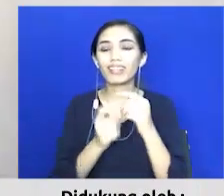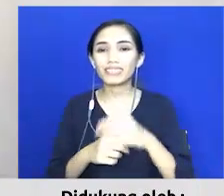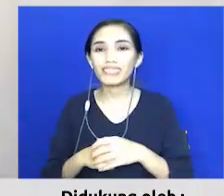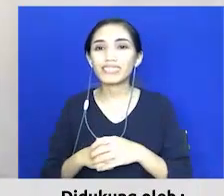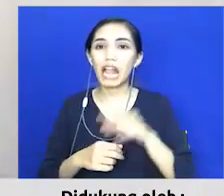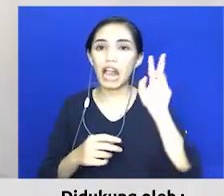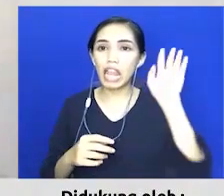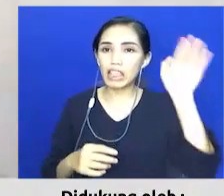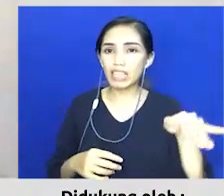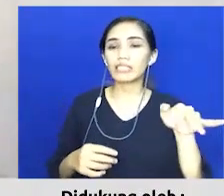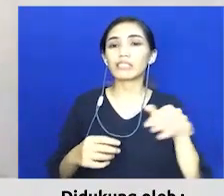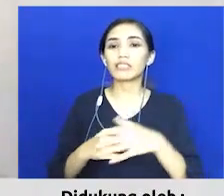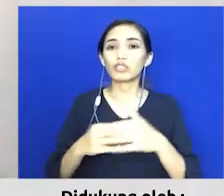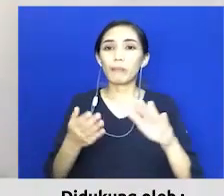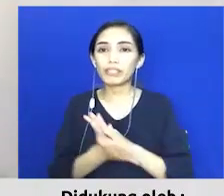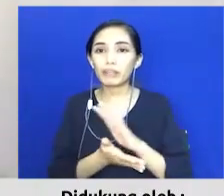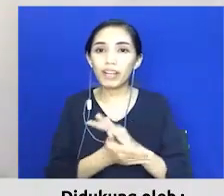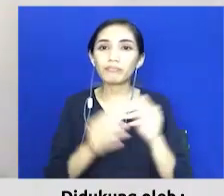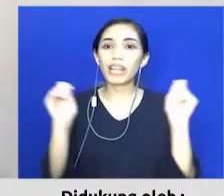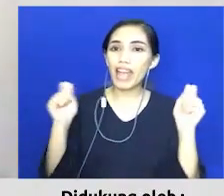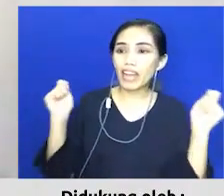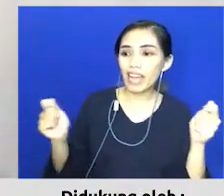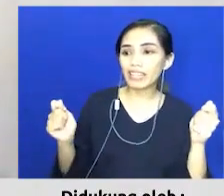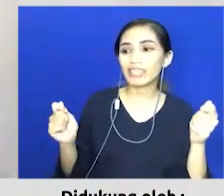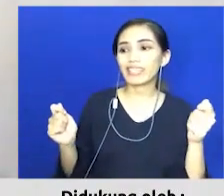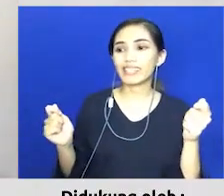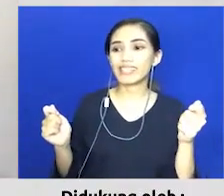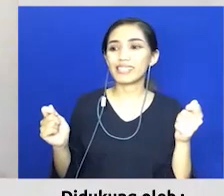dalam kesempatan-kesempatan ke depan, dan kita akan